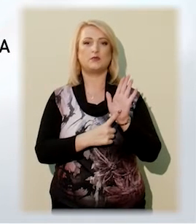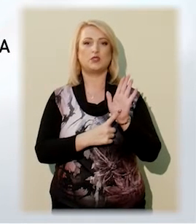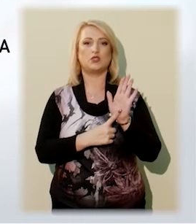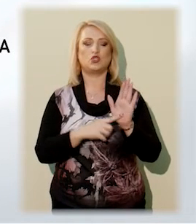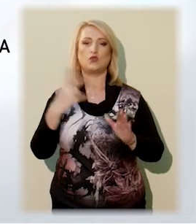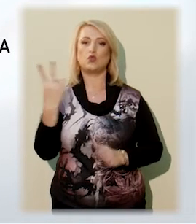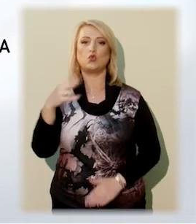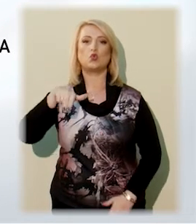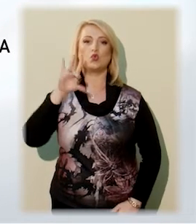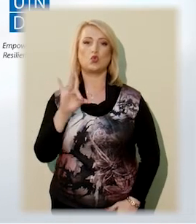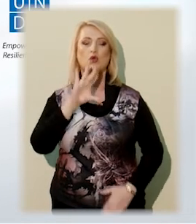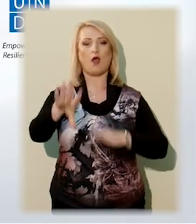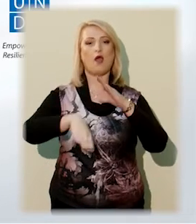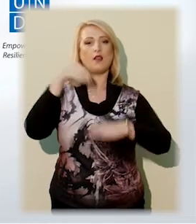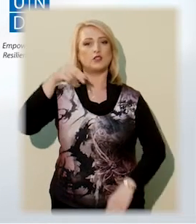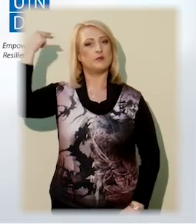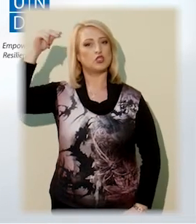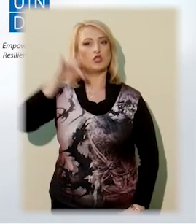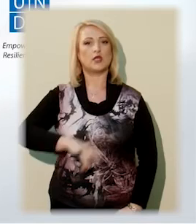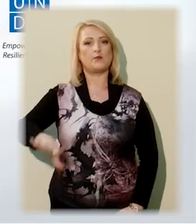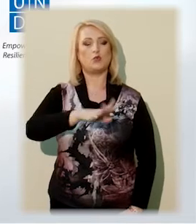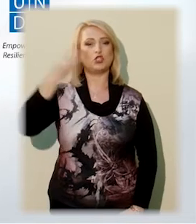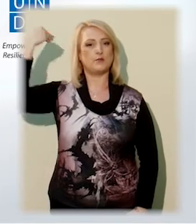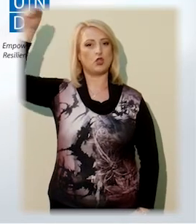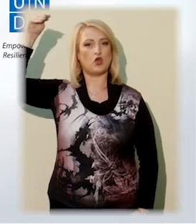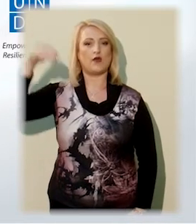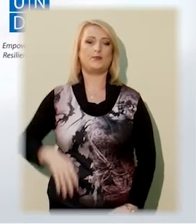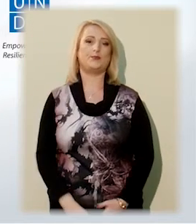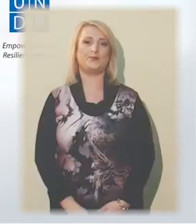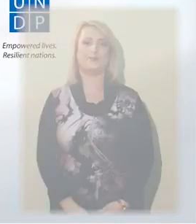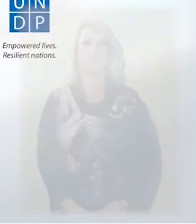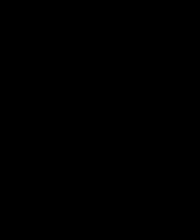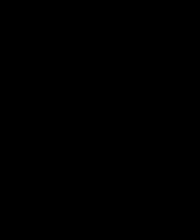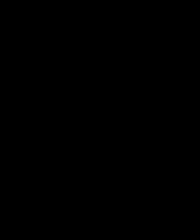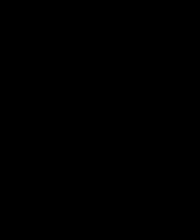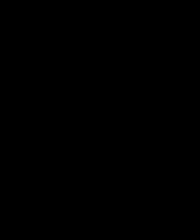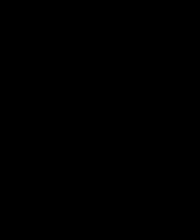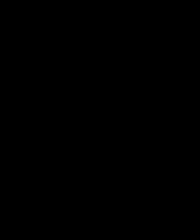2016. Turul 2 al alegerilor președintelui Republicii Moldova.